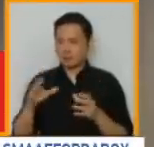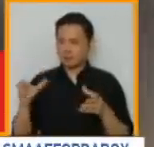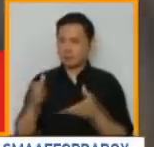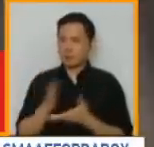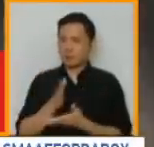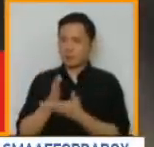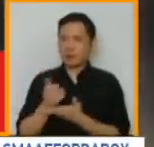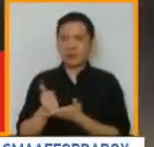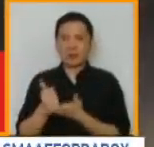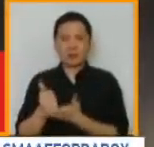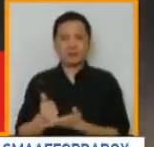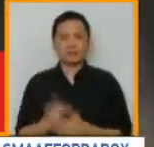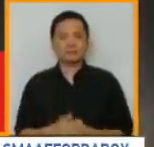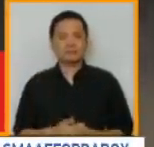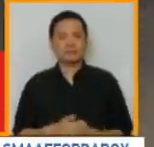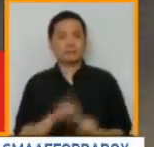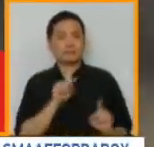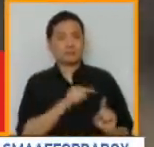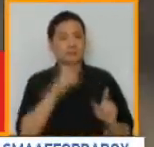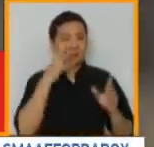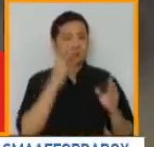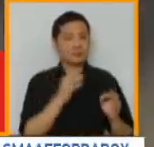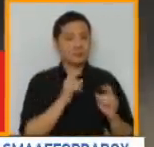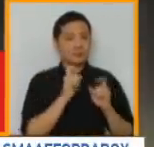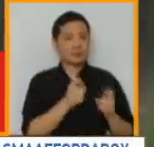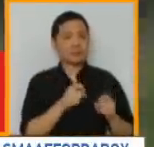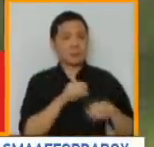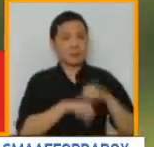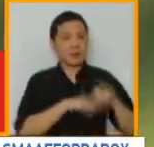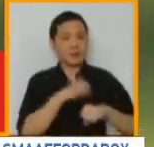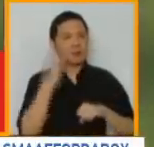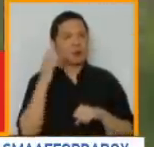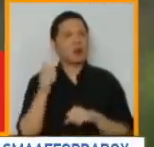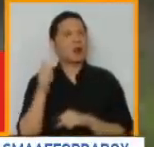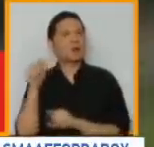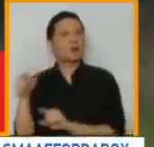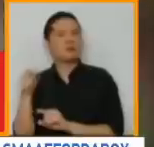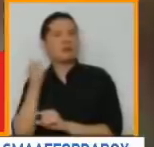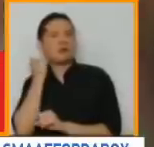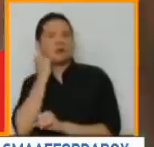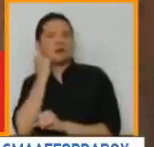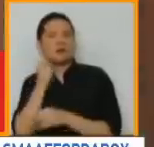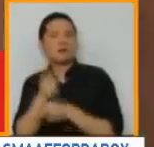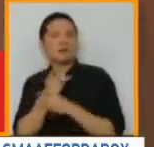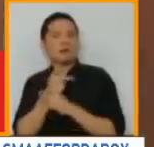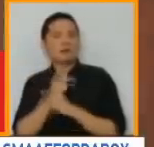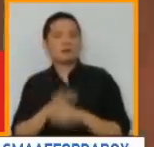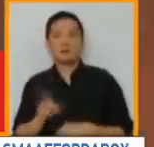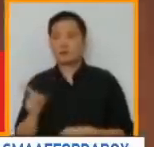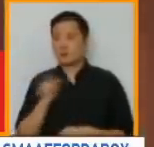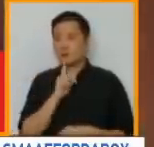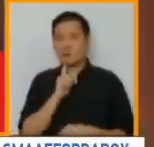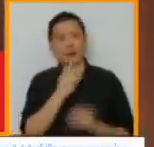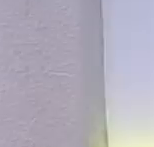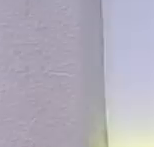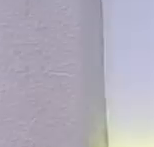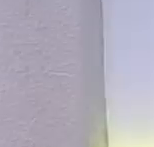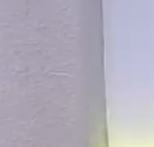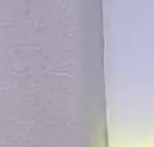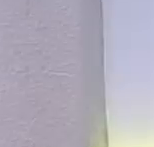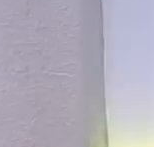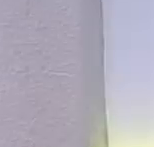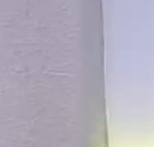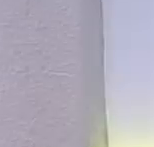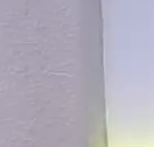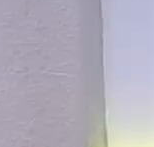dahil hindi na siya manghihirap. Nagpasalamat naman si Clark kay Angel dahil sa ipinakita nitong puro kabaitan.